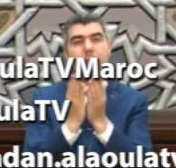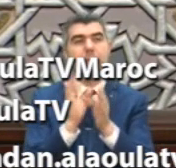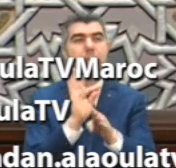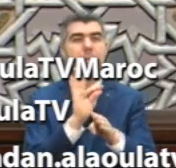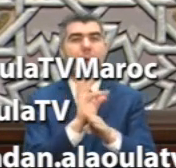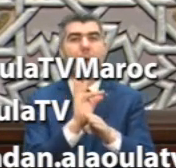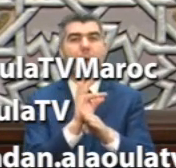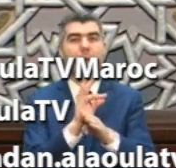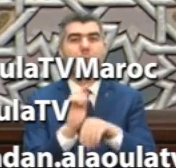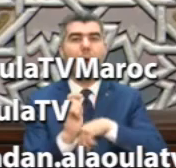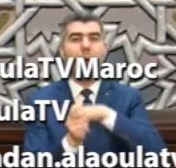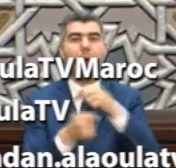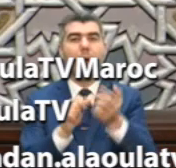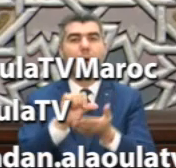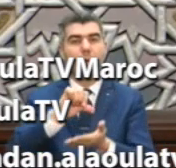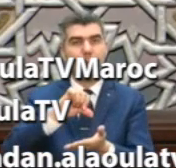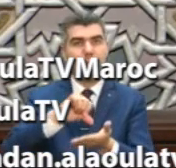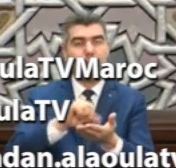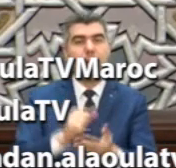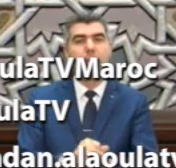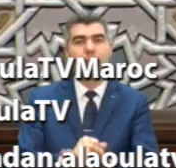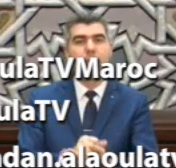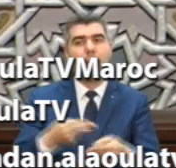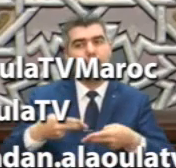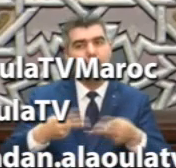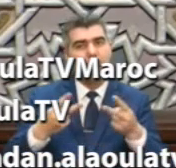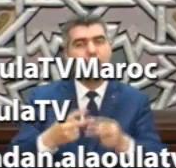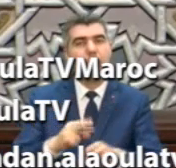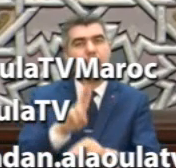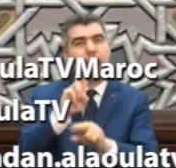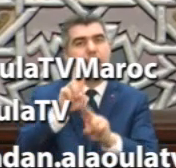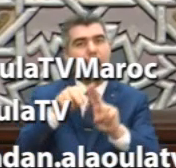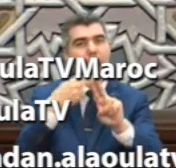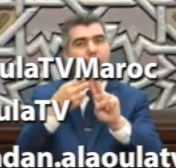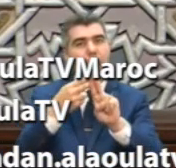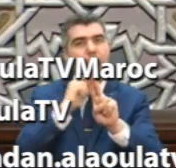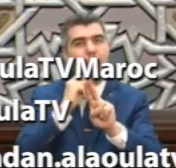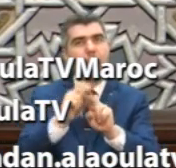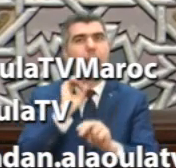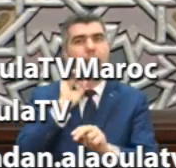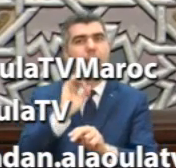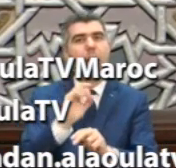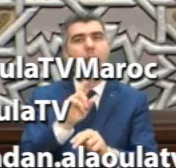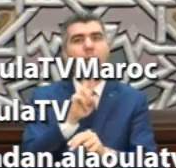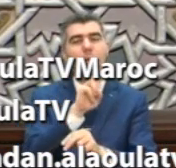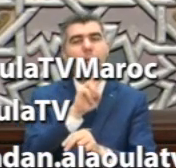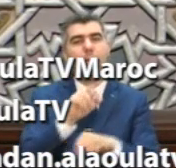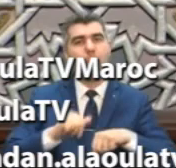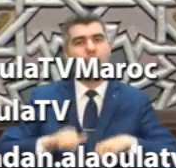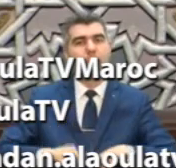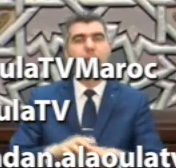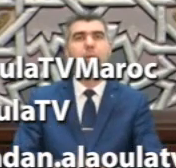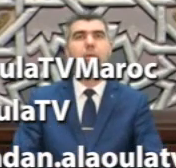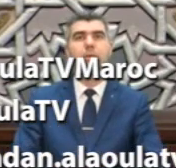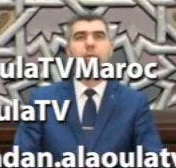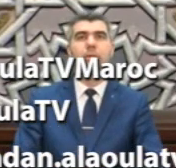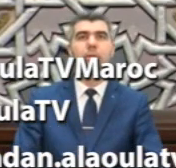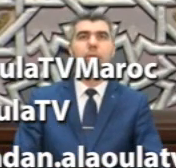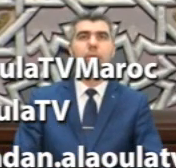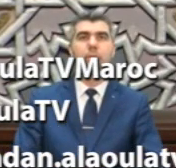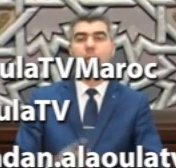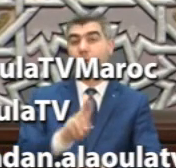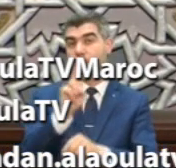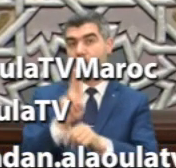القروي، وسيتم طرحهما دفعة واحدة لينالا جوابا موحدا من السيد الوزير. إذن